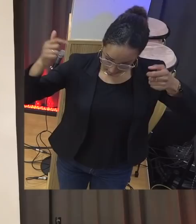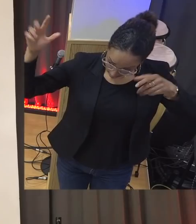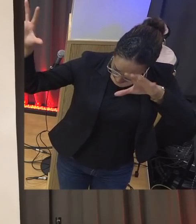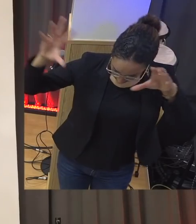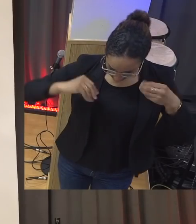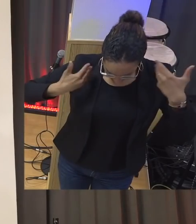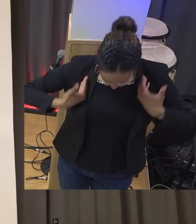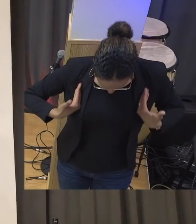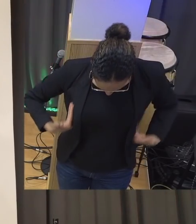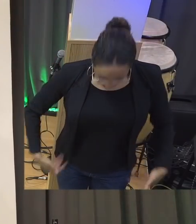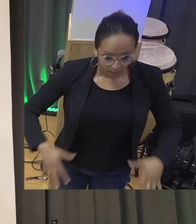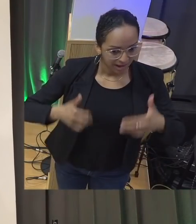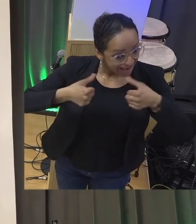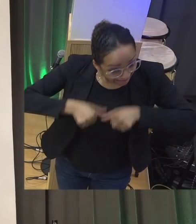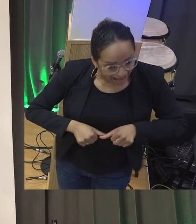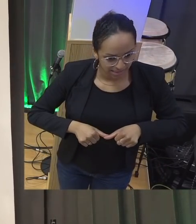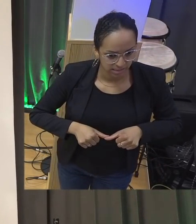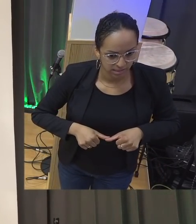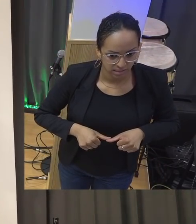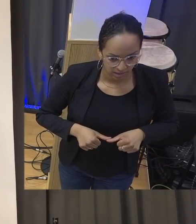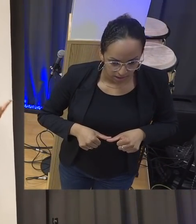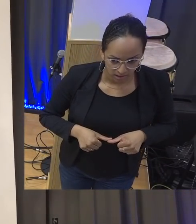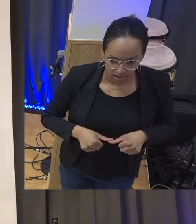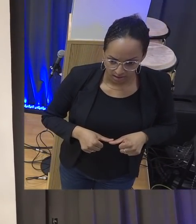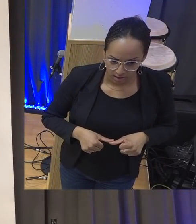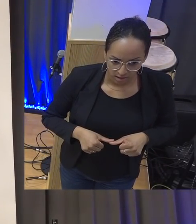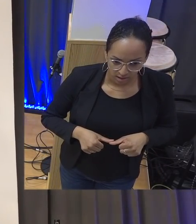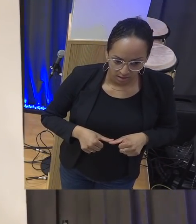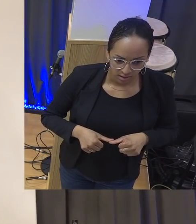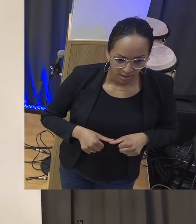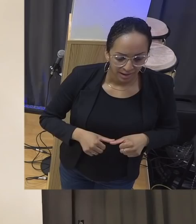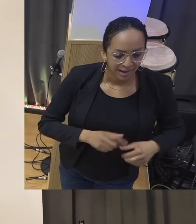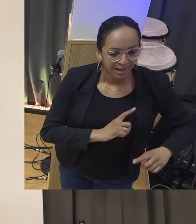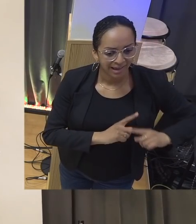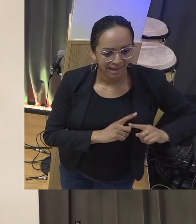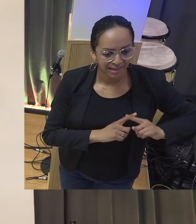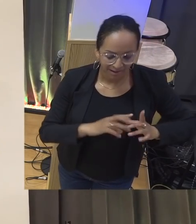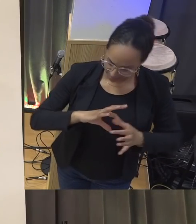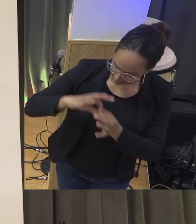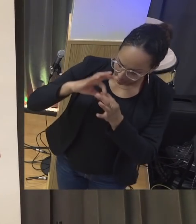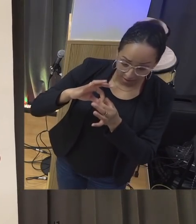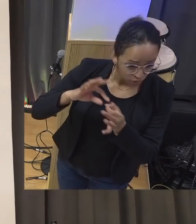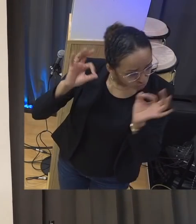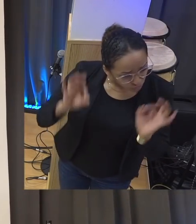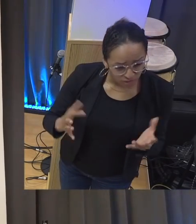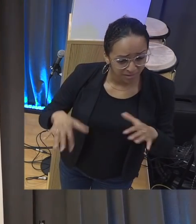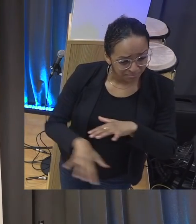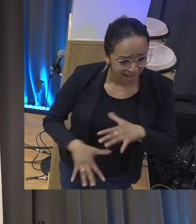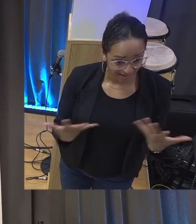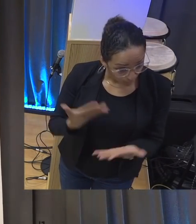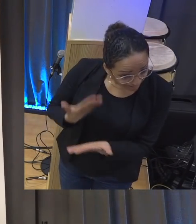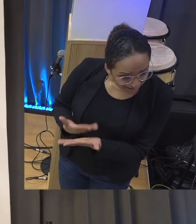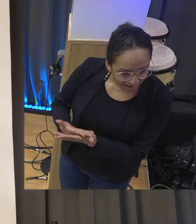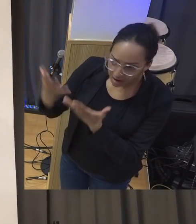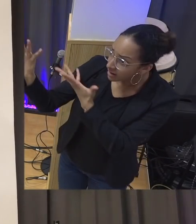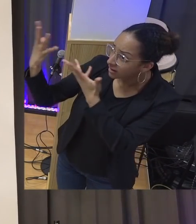Il veut demeurer. La maturité spirituelle du chrétien, elle dépend précisément de cette habitation du Christ dans notre cœur.